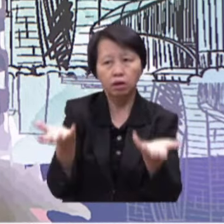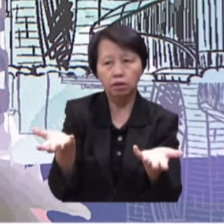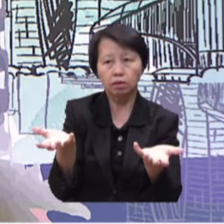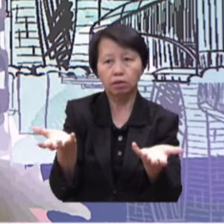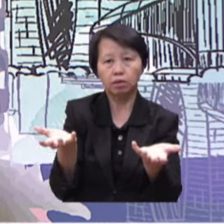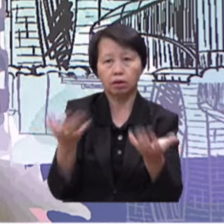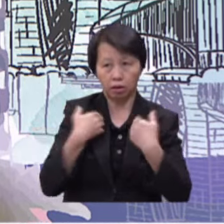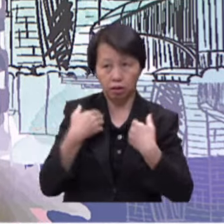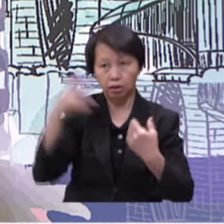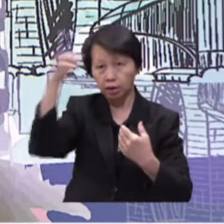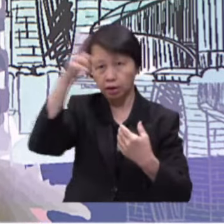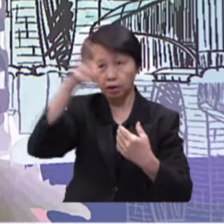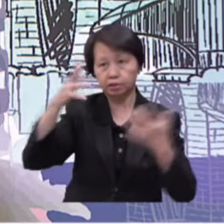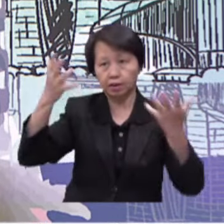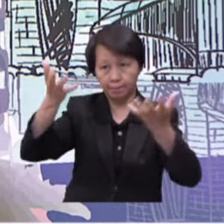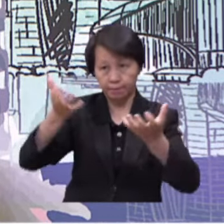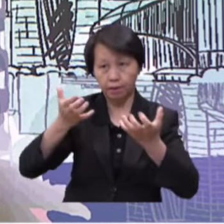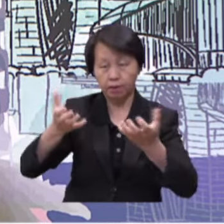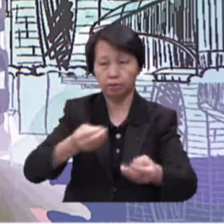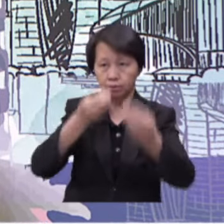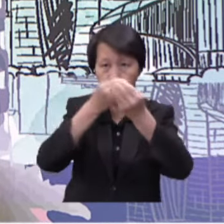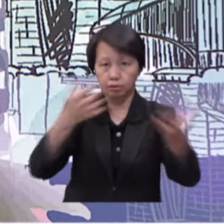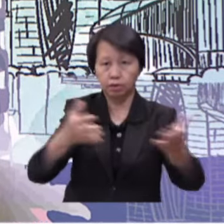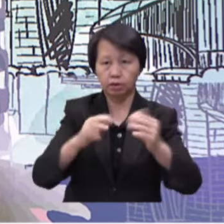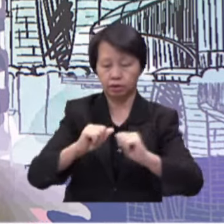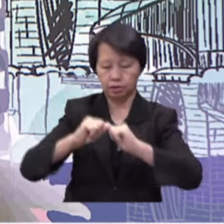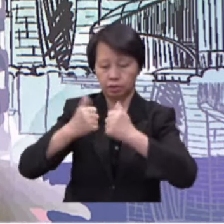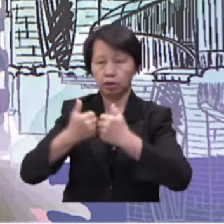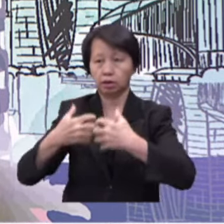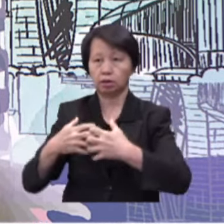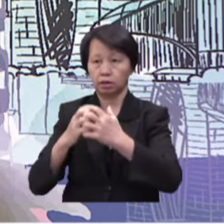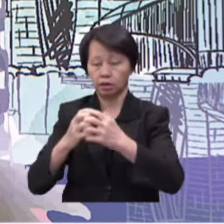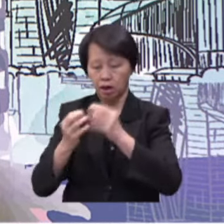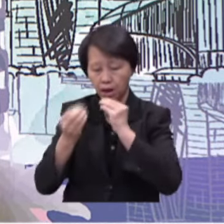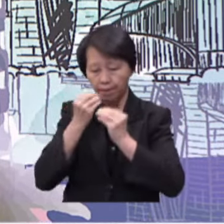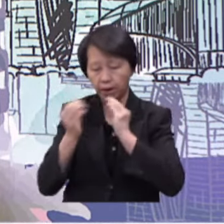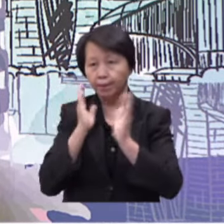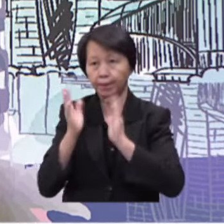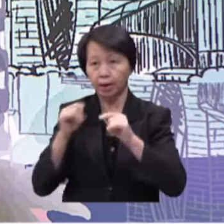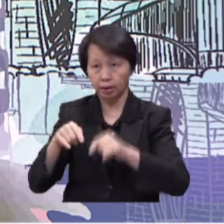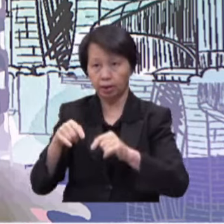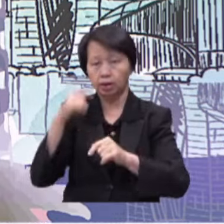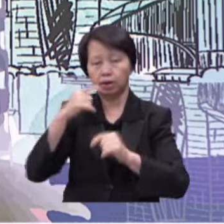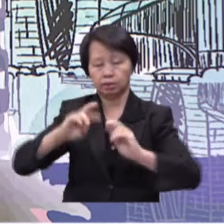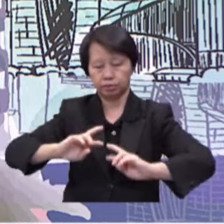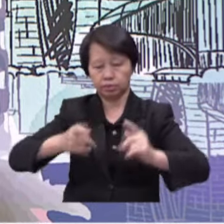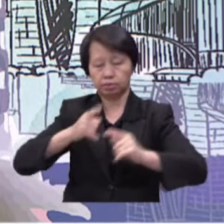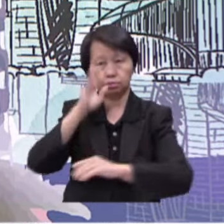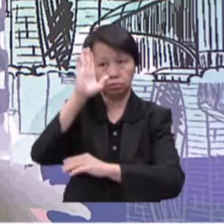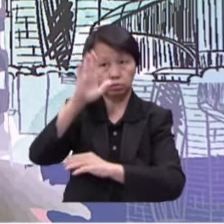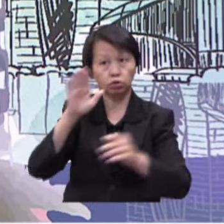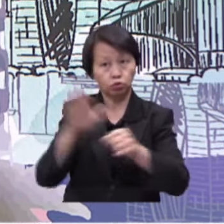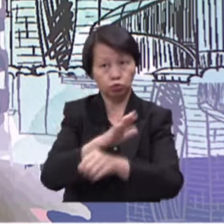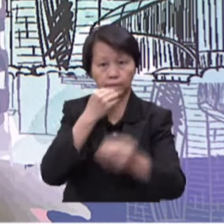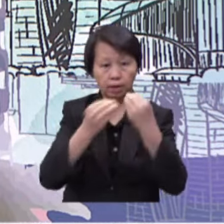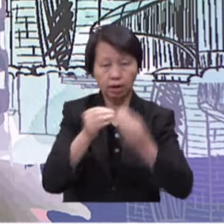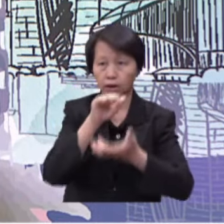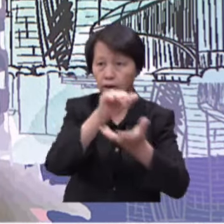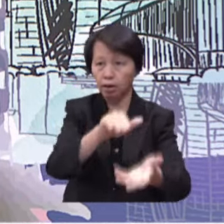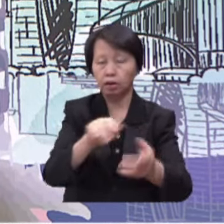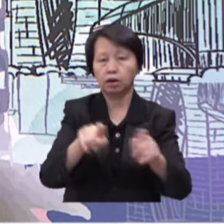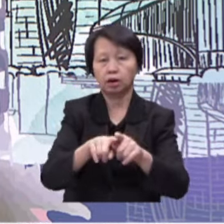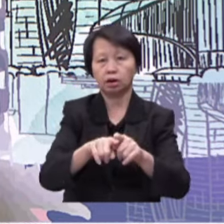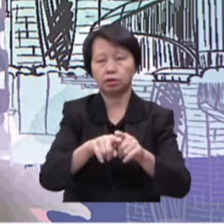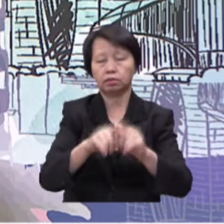Adakah kerajaan menumbuhkan agency makanan Malaysia meningkatkan keter makanan sebagai